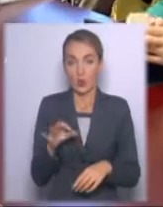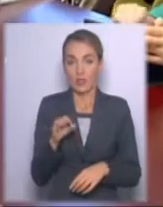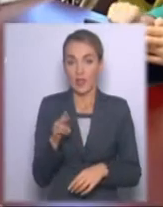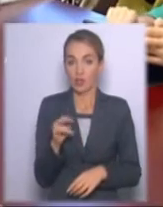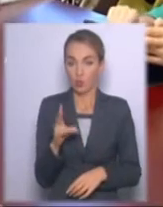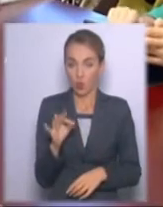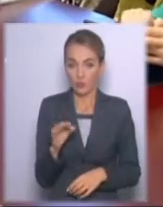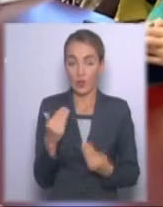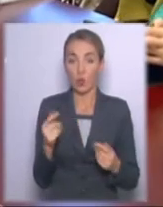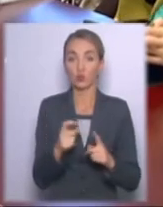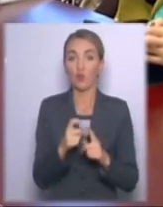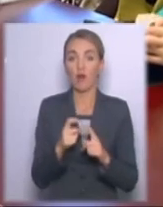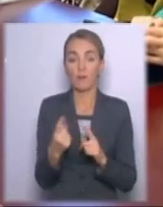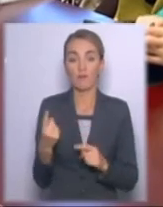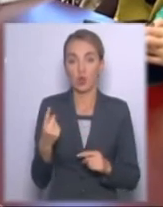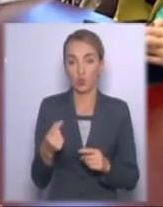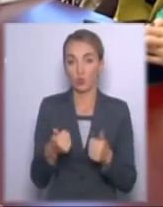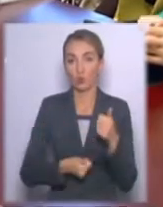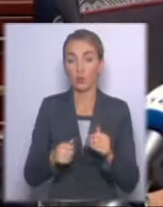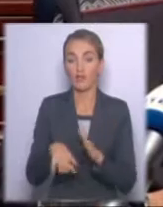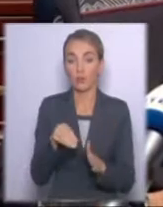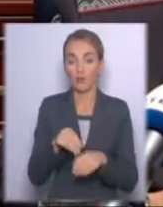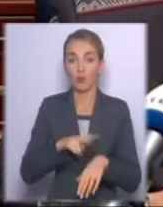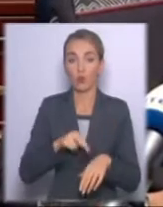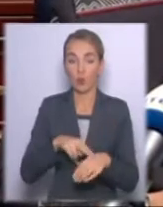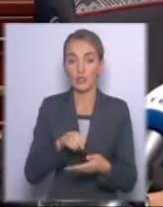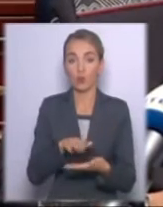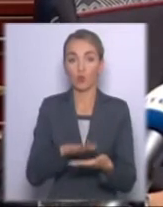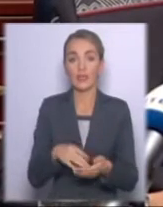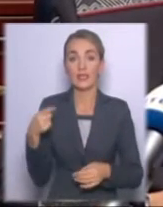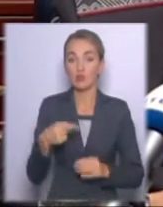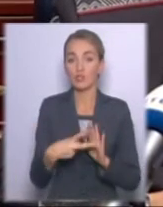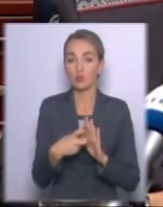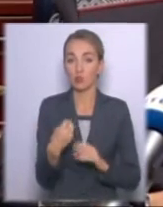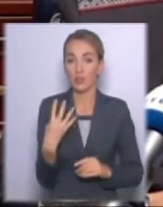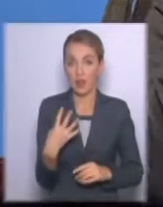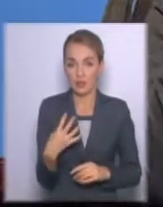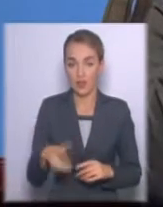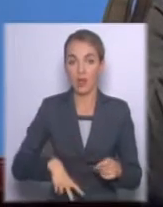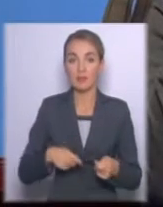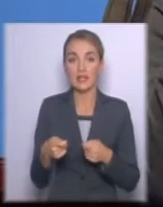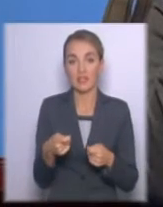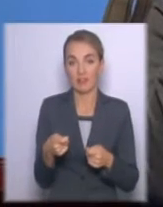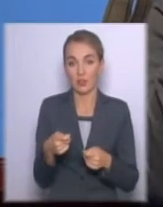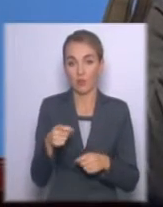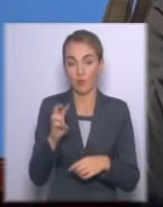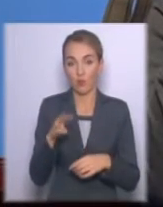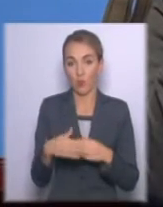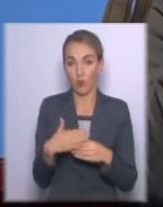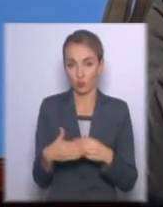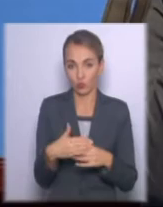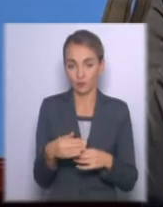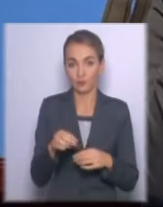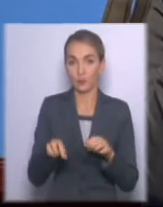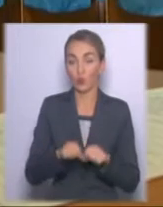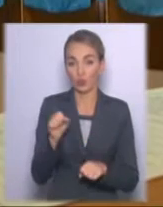Терещенко. За його словами, у першому турі виборів правоохоронці зареєстрували 1714 адміністративних порушень на дільницях. Також